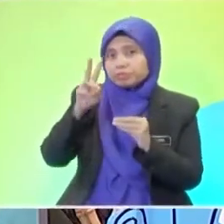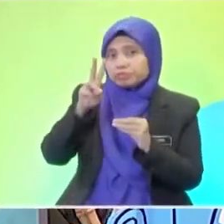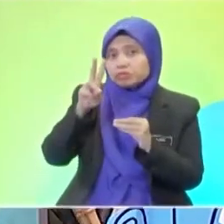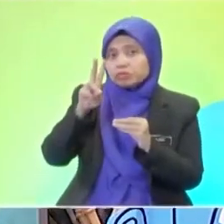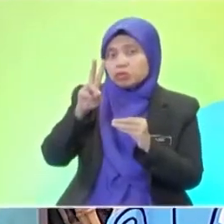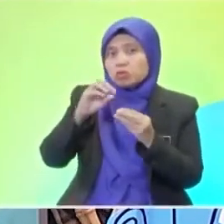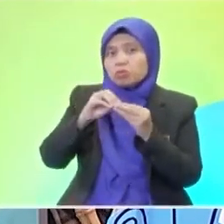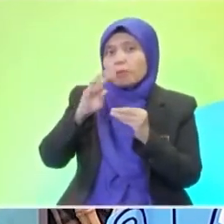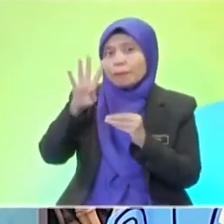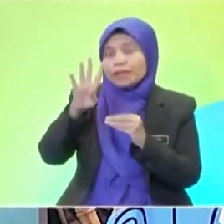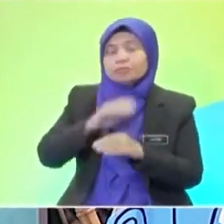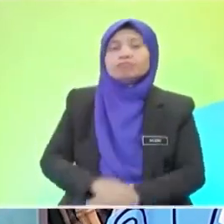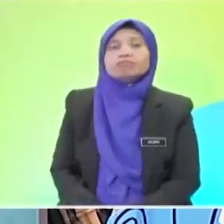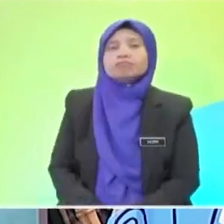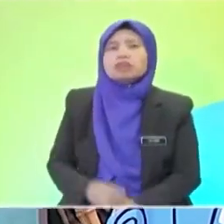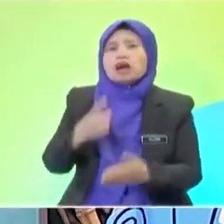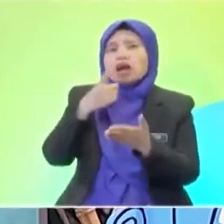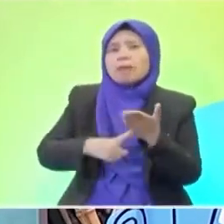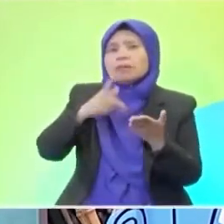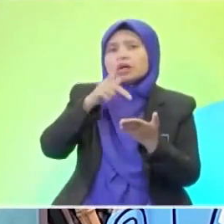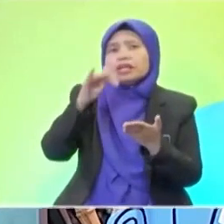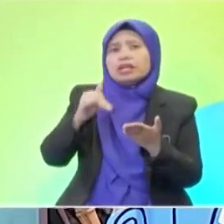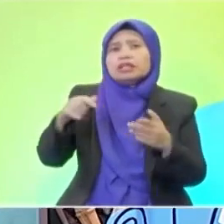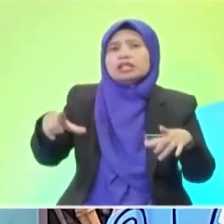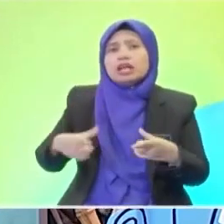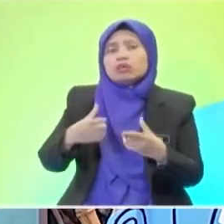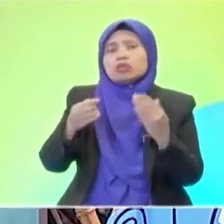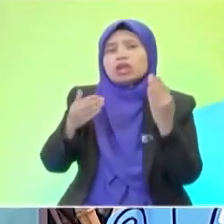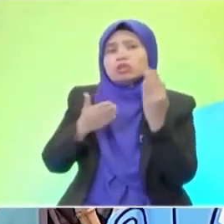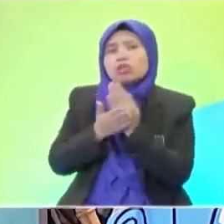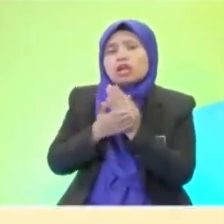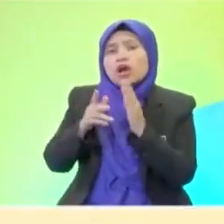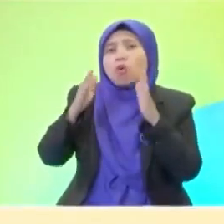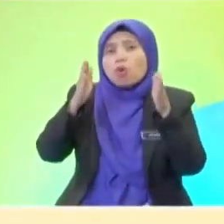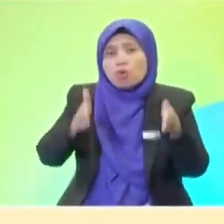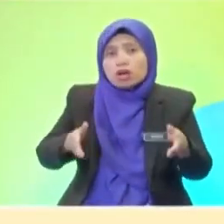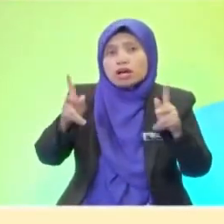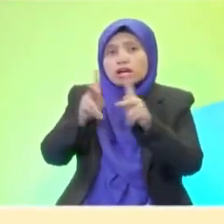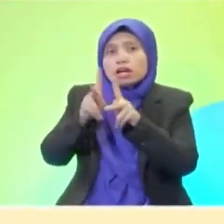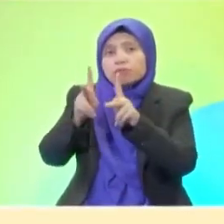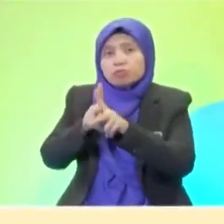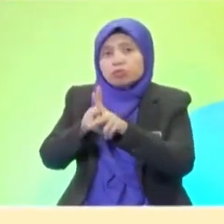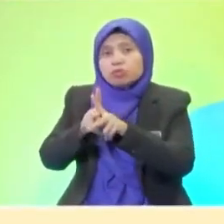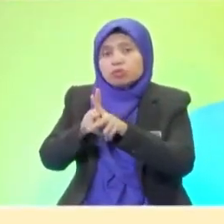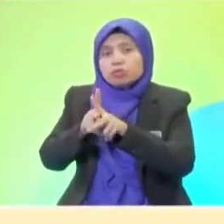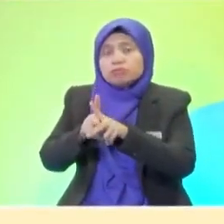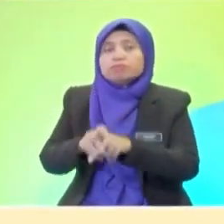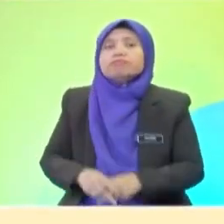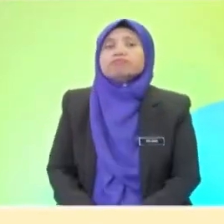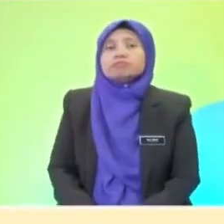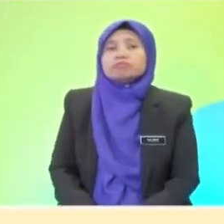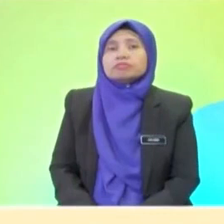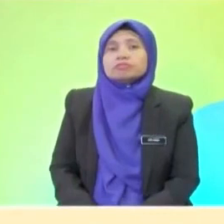dengar betul-betul apakah yang dilakukan oleh penduduk Kampung apakah yang dilakukan oleh penduduk Kampung